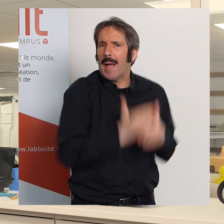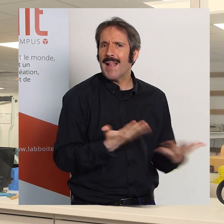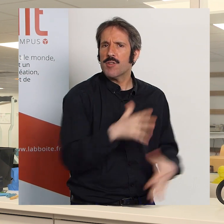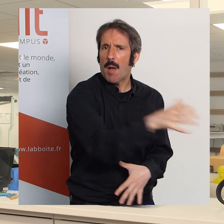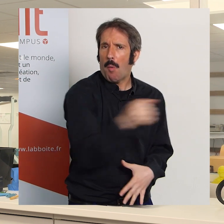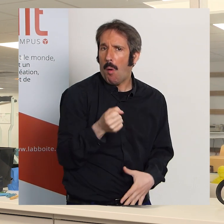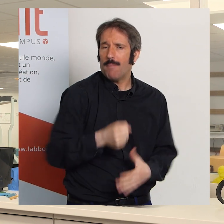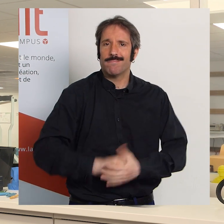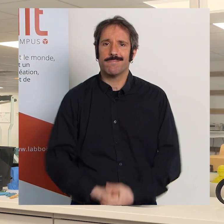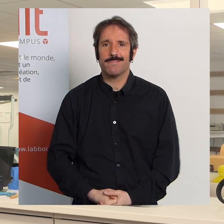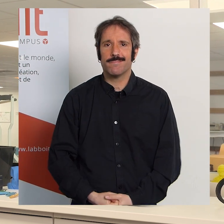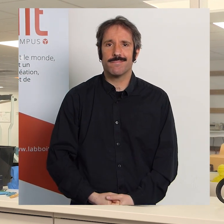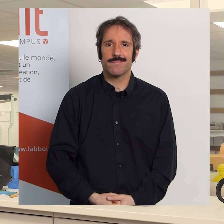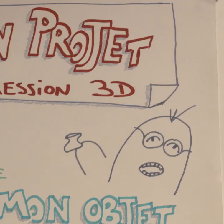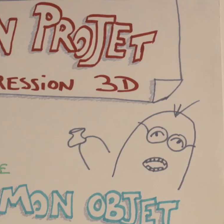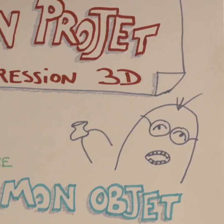tout fait.